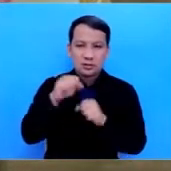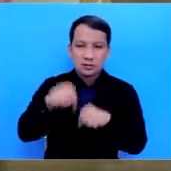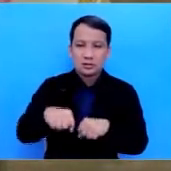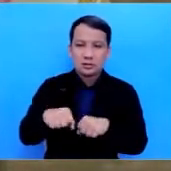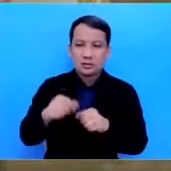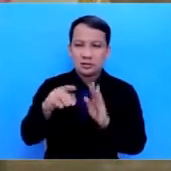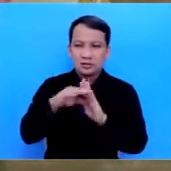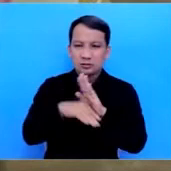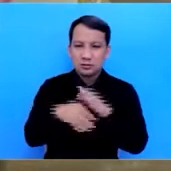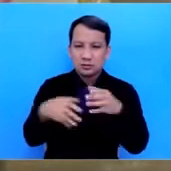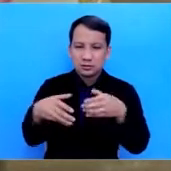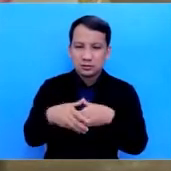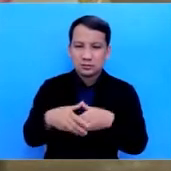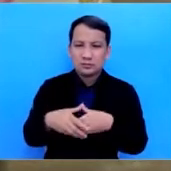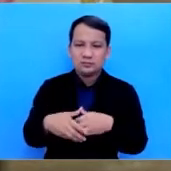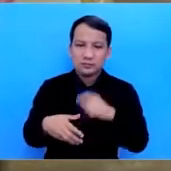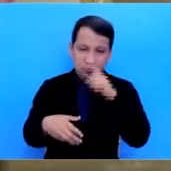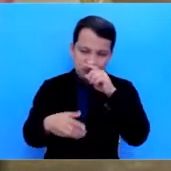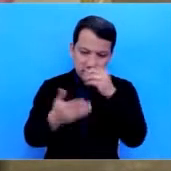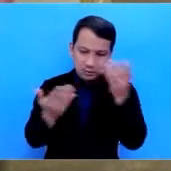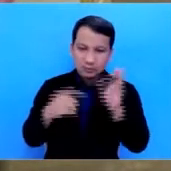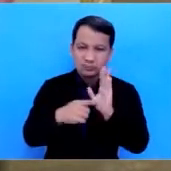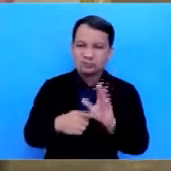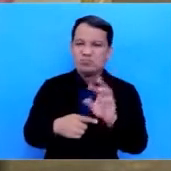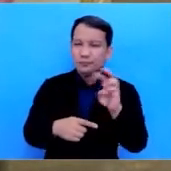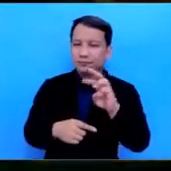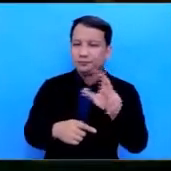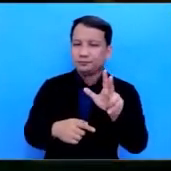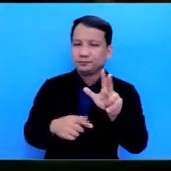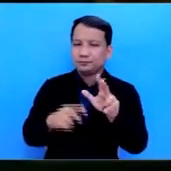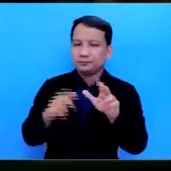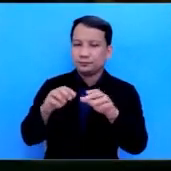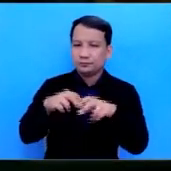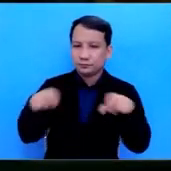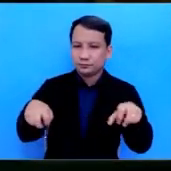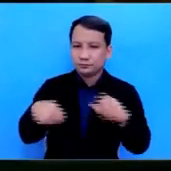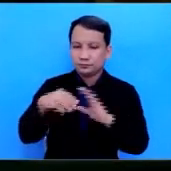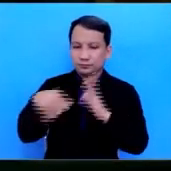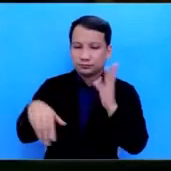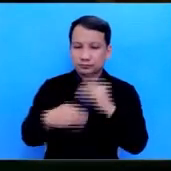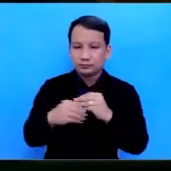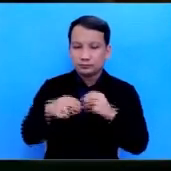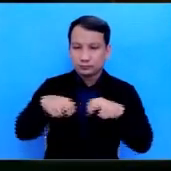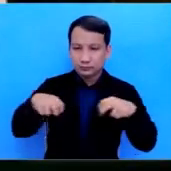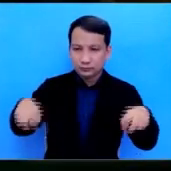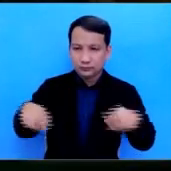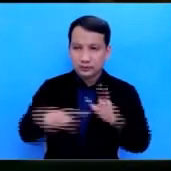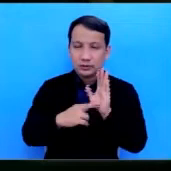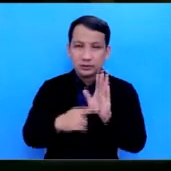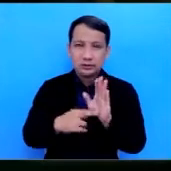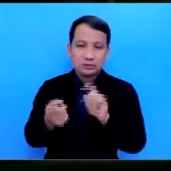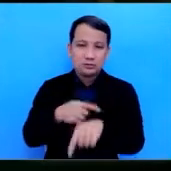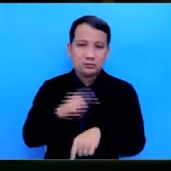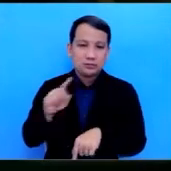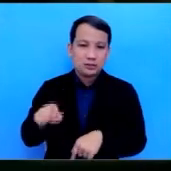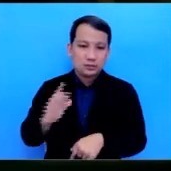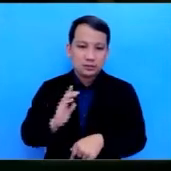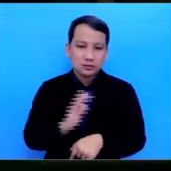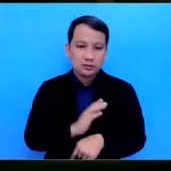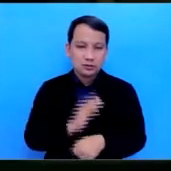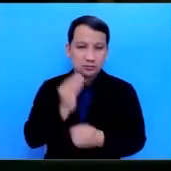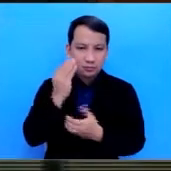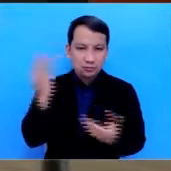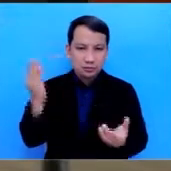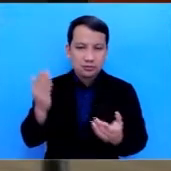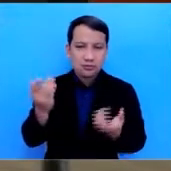na nakuha ng pinakamataas na boto. 63 seats ang pupunan ng party list representatives sa Kamara. Gretchen, matapos